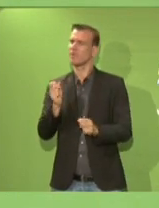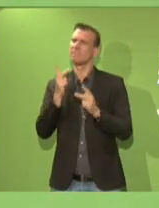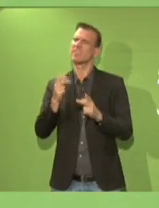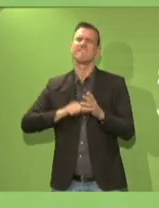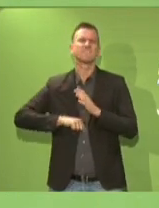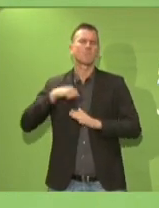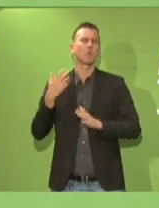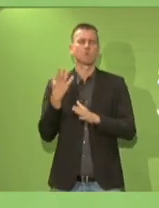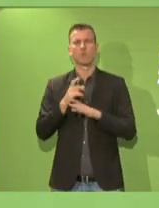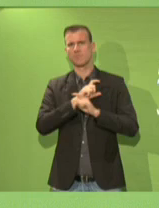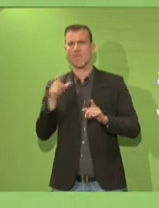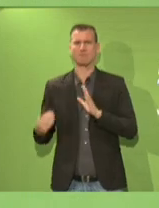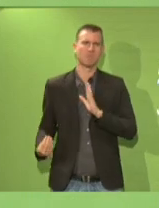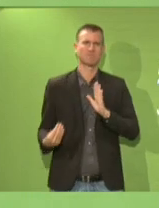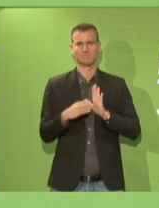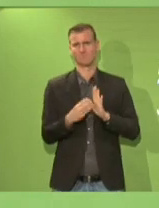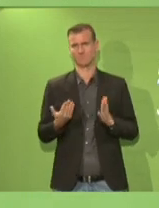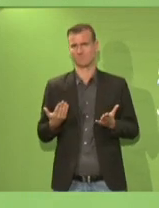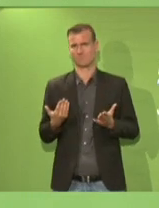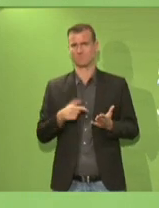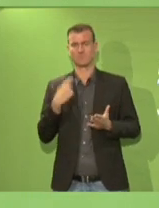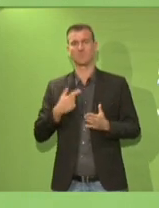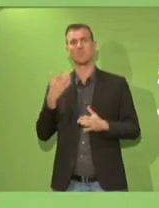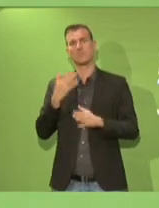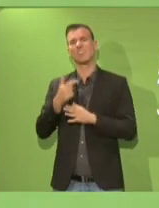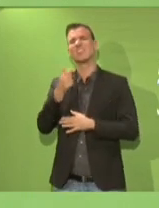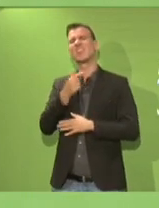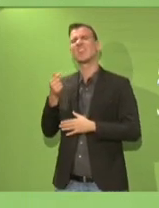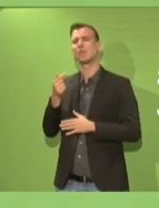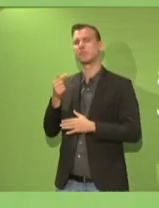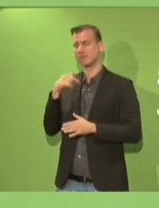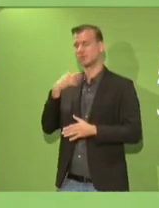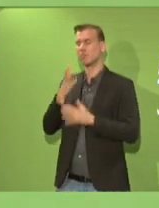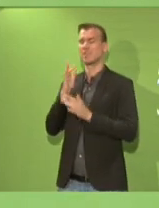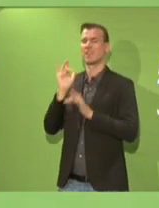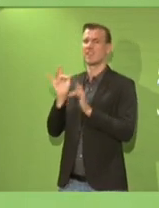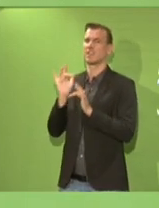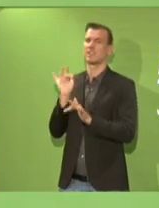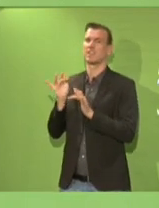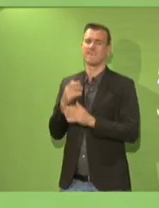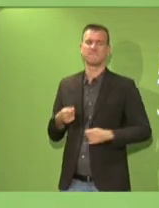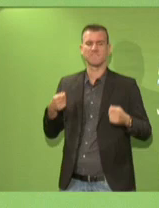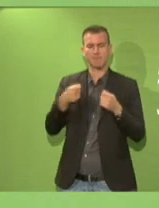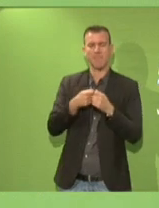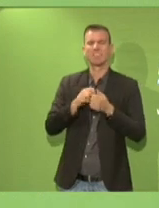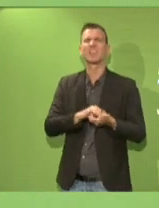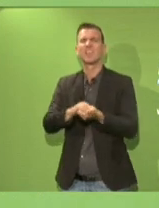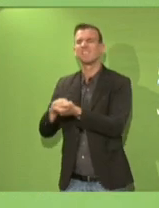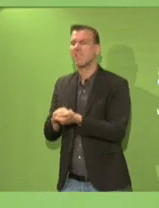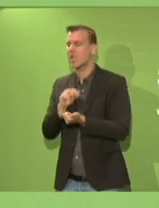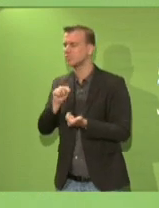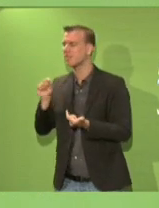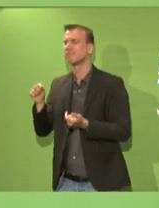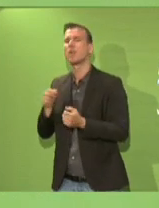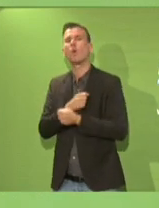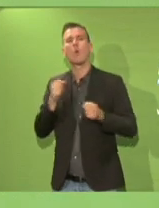die Agenda gesetzt zu haben. Mit unserer Kritik an TTIP haben wir zusammen mit den Verbänden und mit den Gewerkschaften die Große